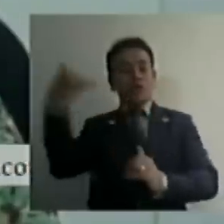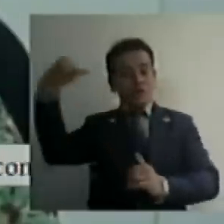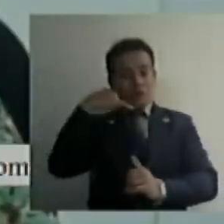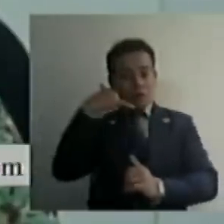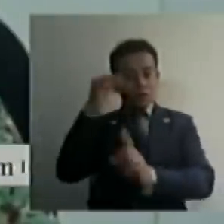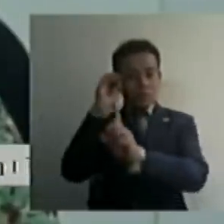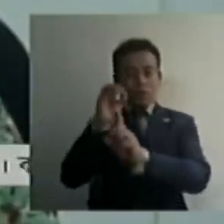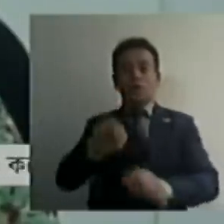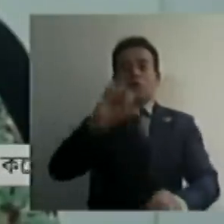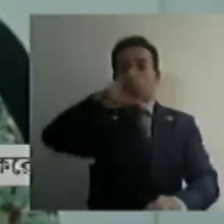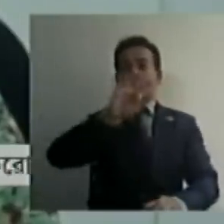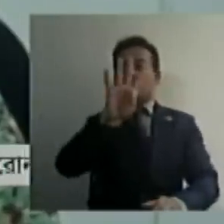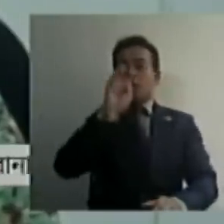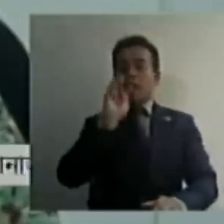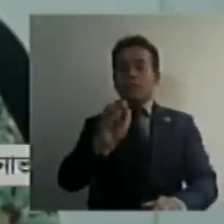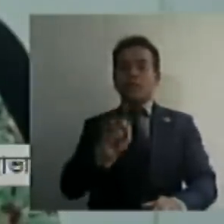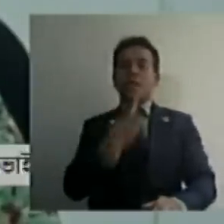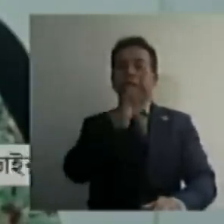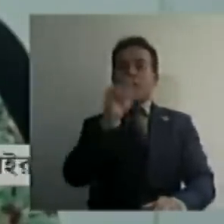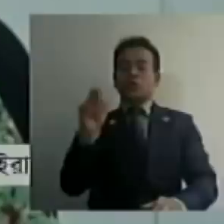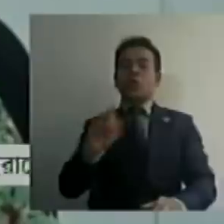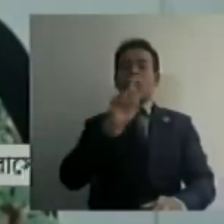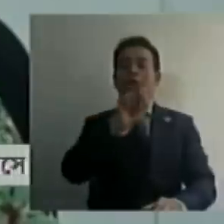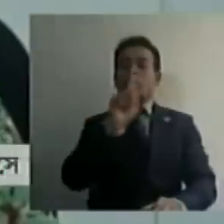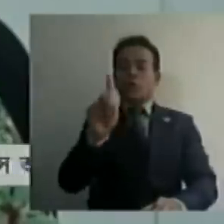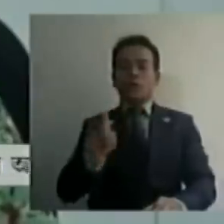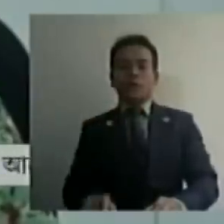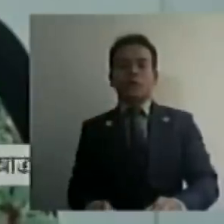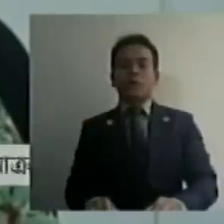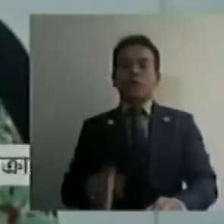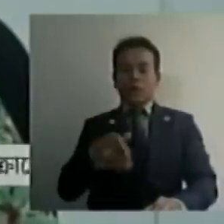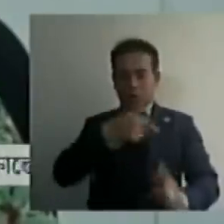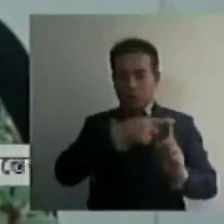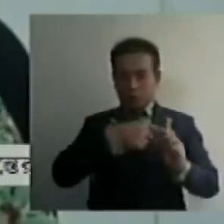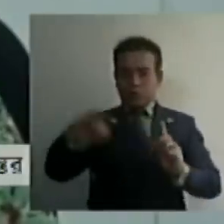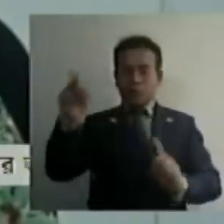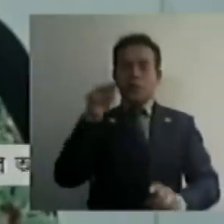৯৪১১১টি এবং অদ্যাবধি হটলাইনে স্বাস্থ্য পরামর্শ দেওয়া হয়েছে